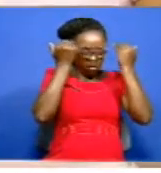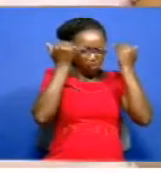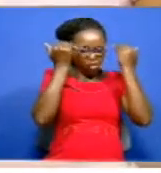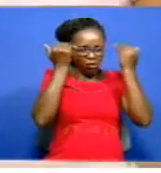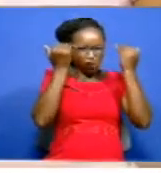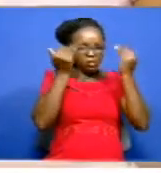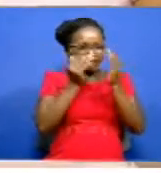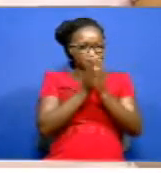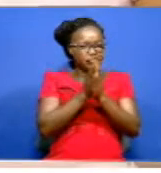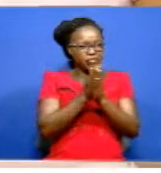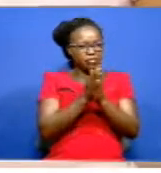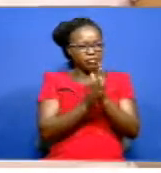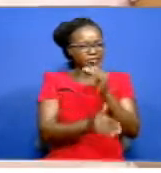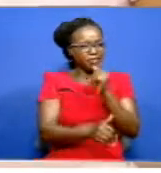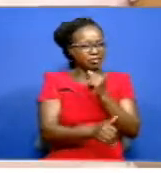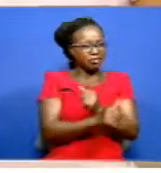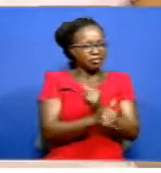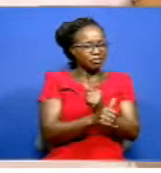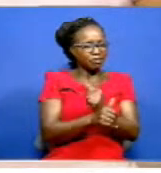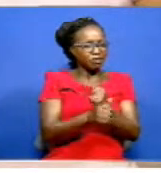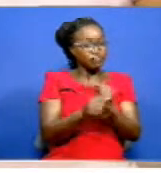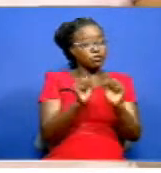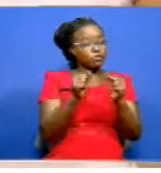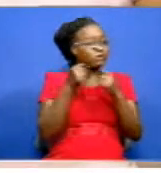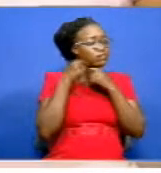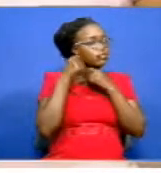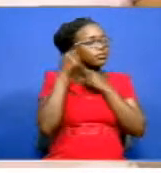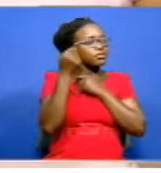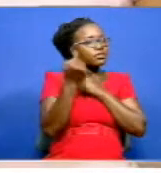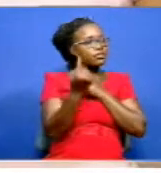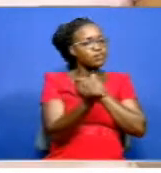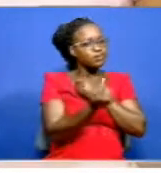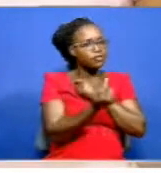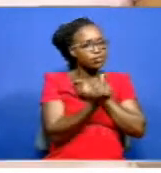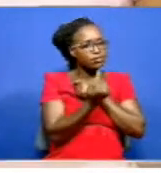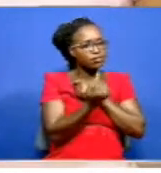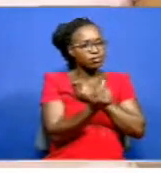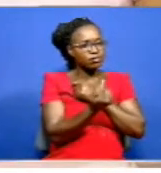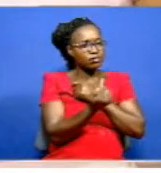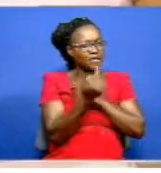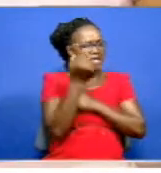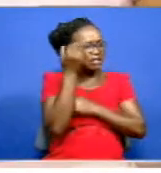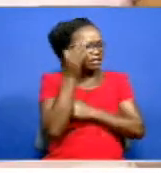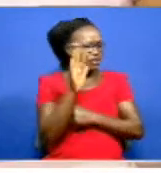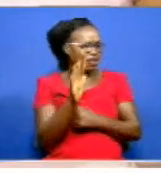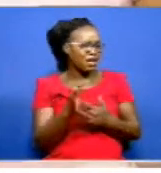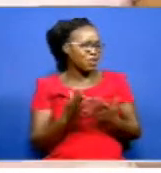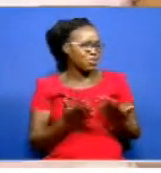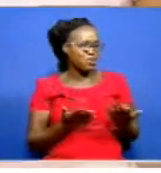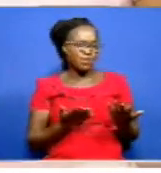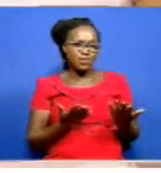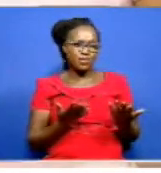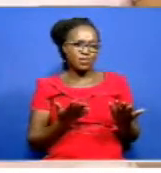ana athari ya kujiua. Ndio. Na sijui nataka kuona kwamba nitatambuaje